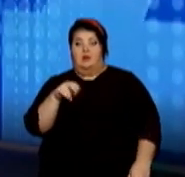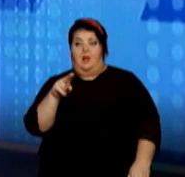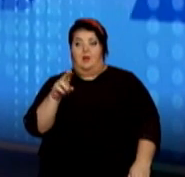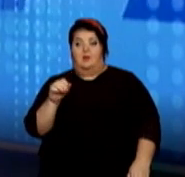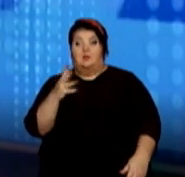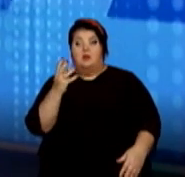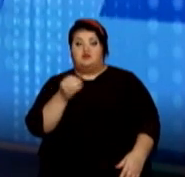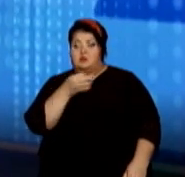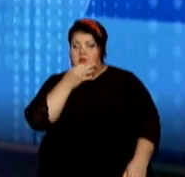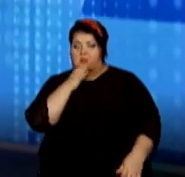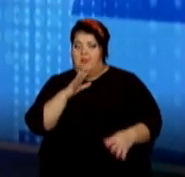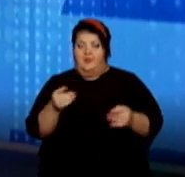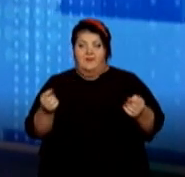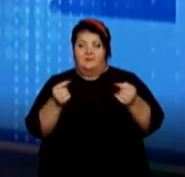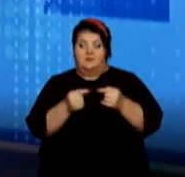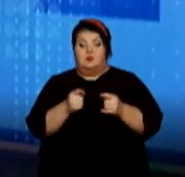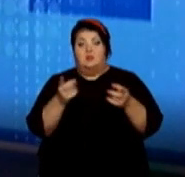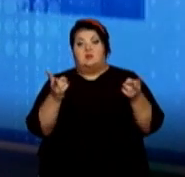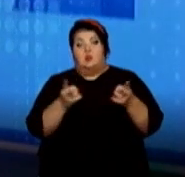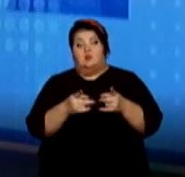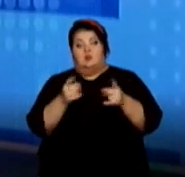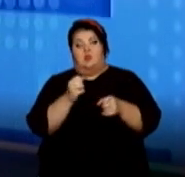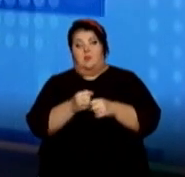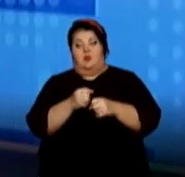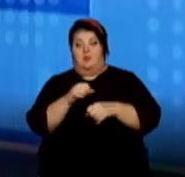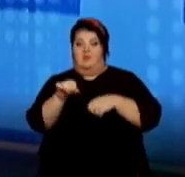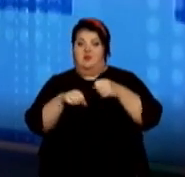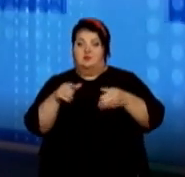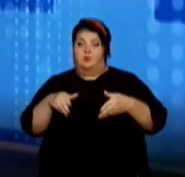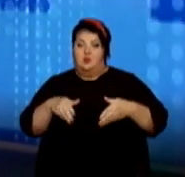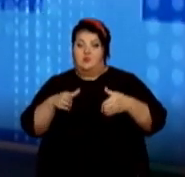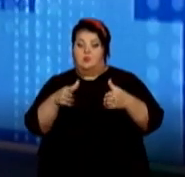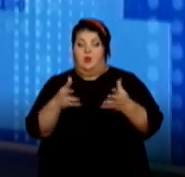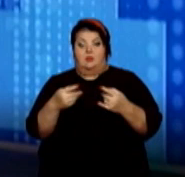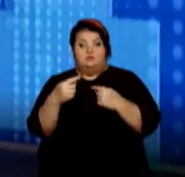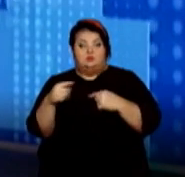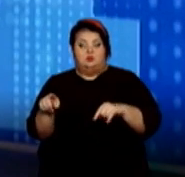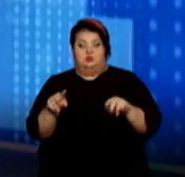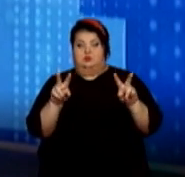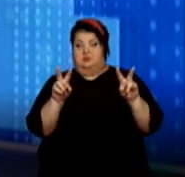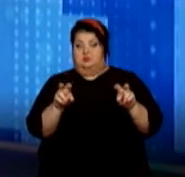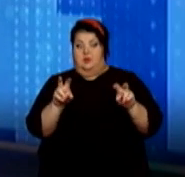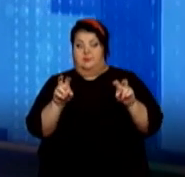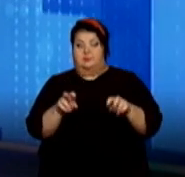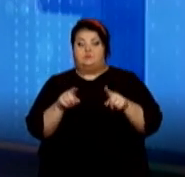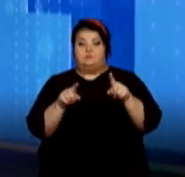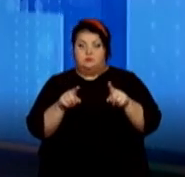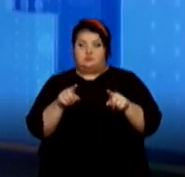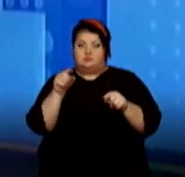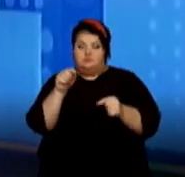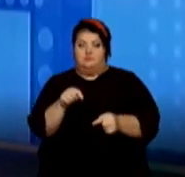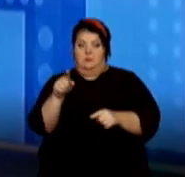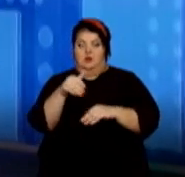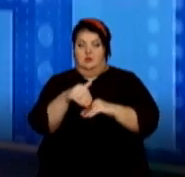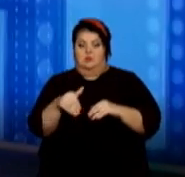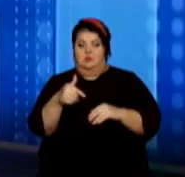визначилися, проєктувальники ще не визначилися, чи доцільно там робити велосипедні смуги або якісь інші типи велосипедної інфраструктури. саме на героїв Сталінграду, тому що